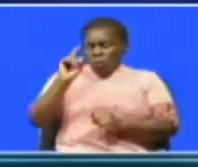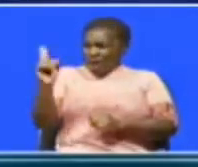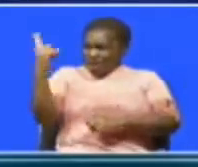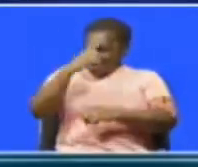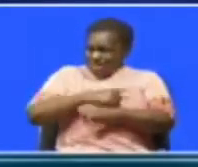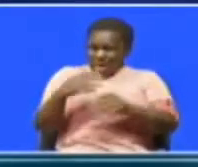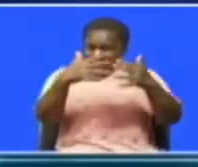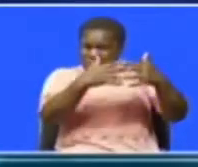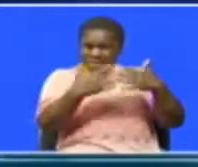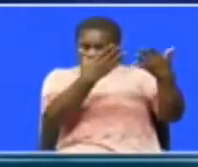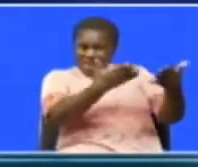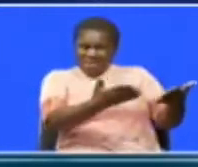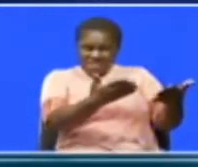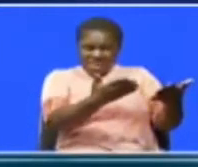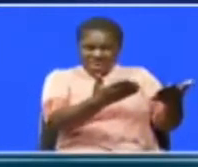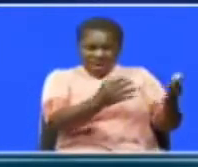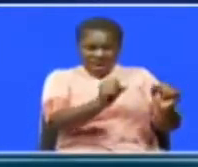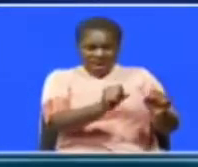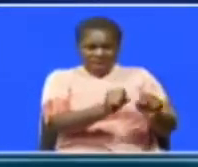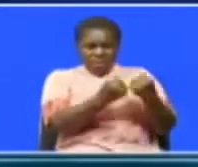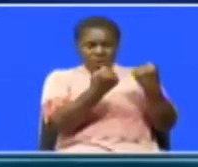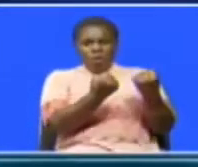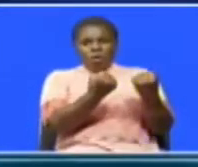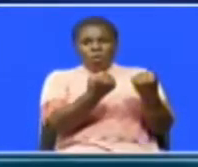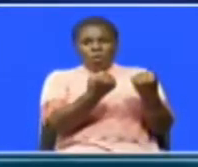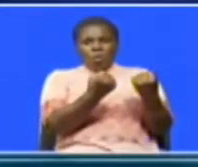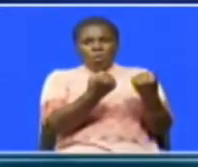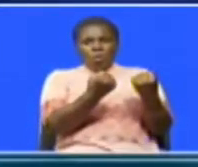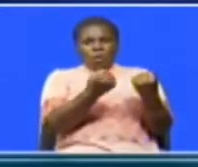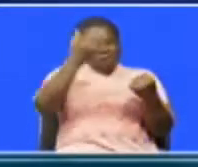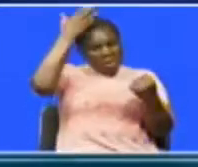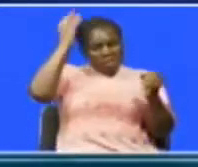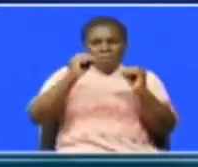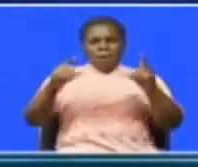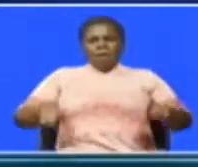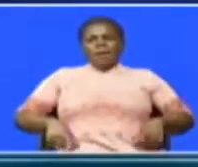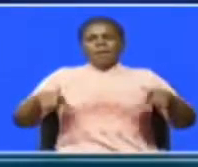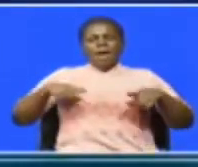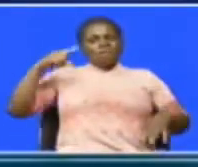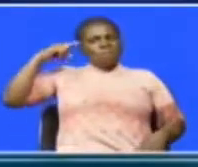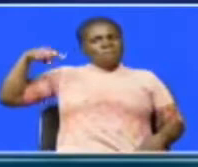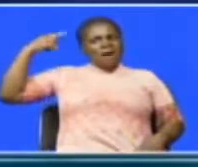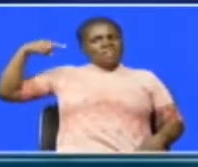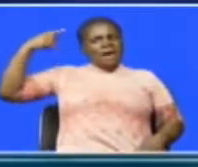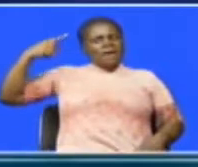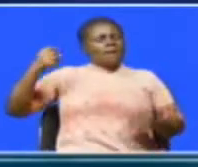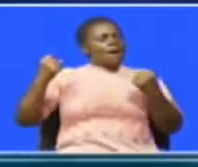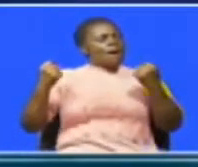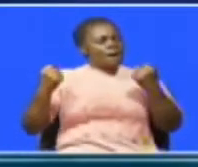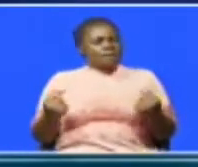siku moja atakuwa mchezaji maarufu wa kikapu au hata kuishia kwa muuguzi. Maisha mtaani Mathare yalikuwa